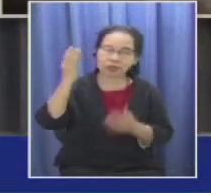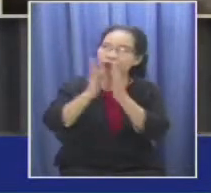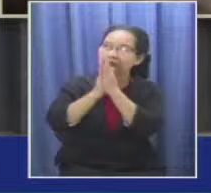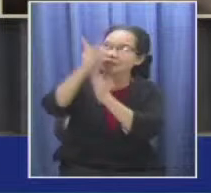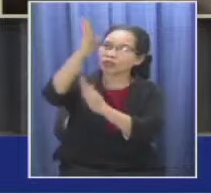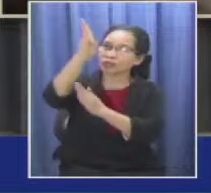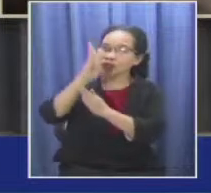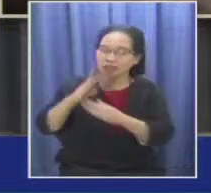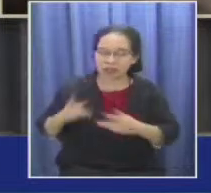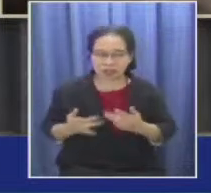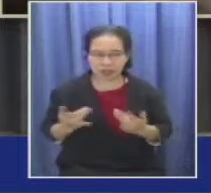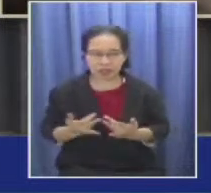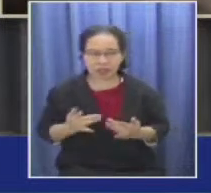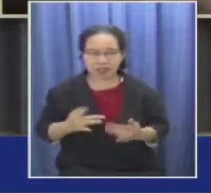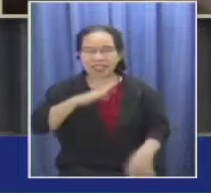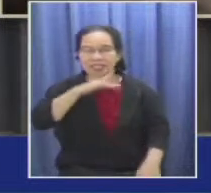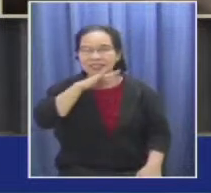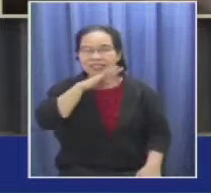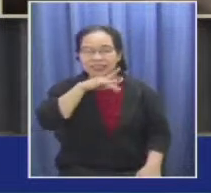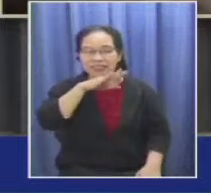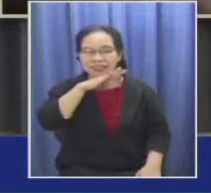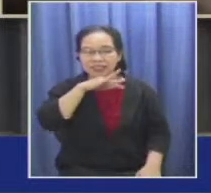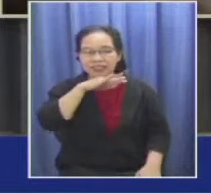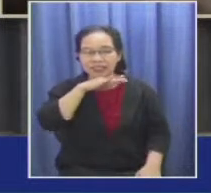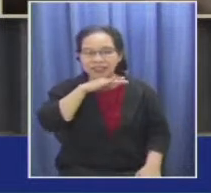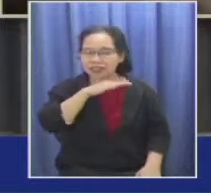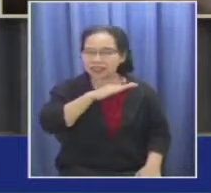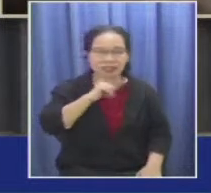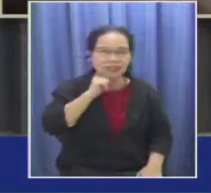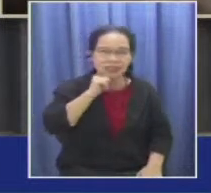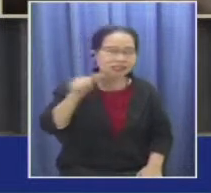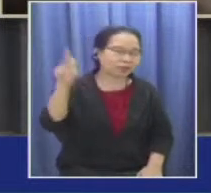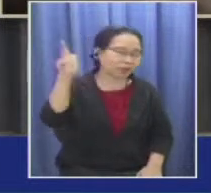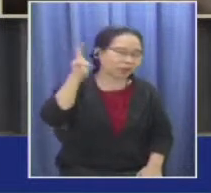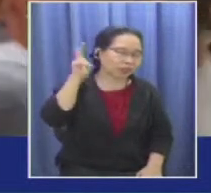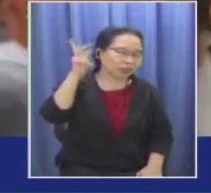mu ade ani akoma mu tie